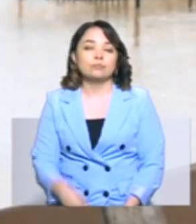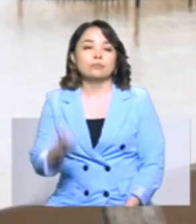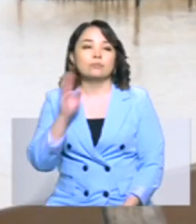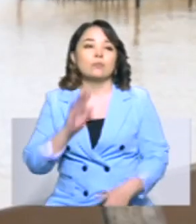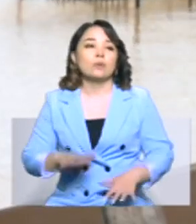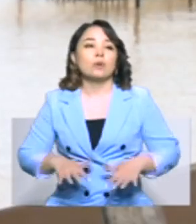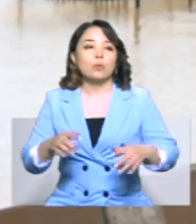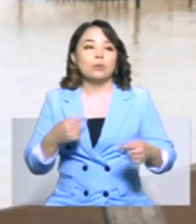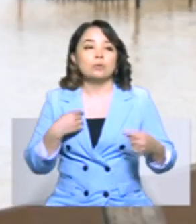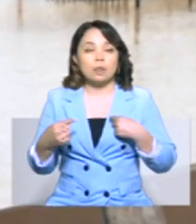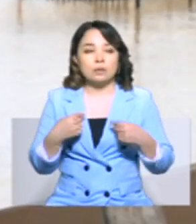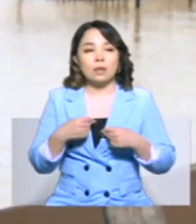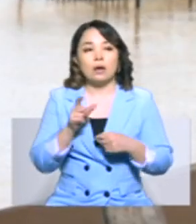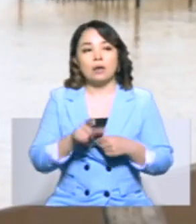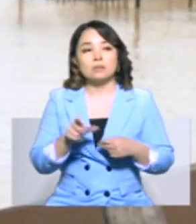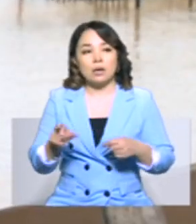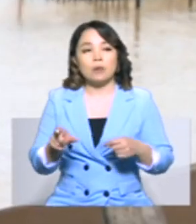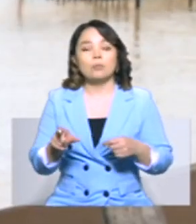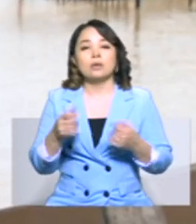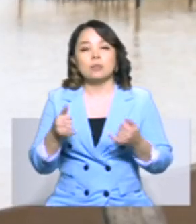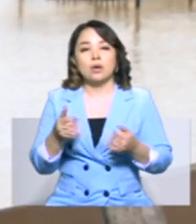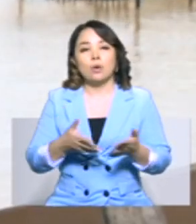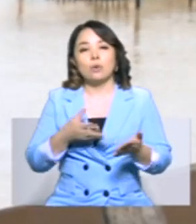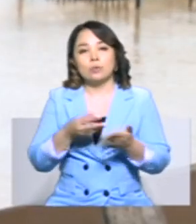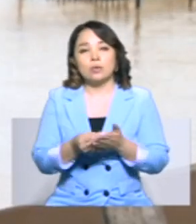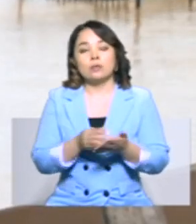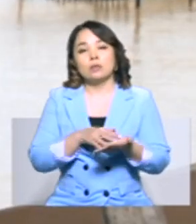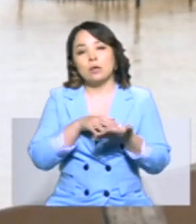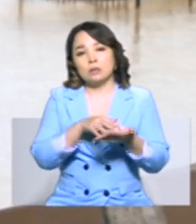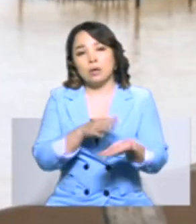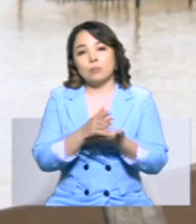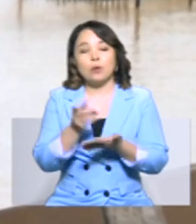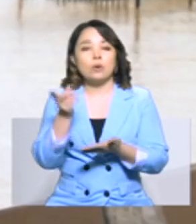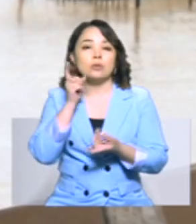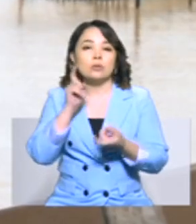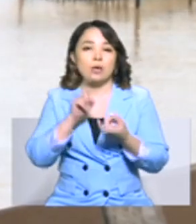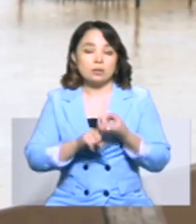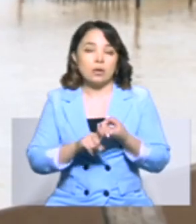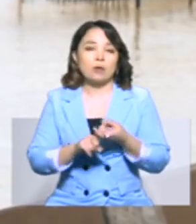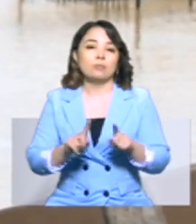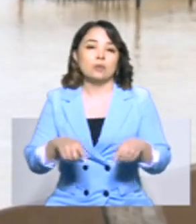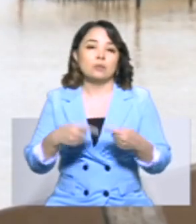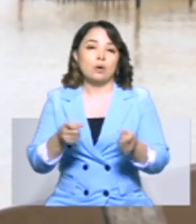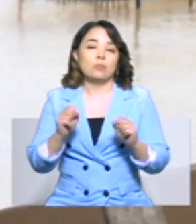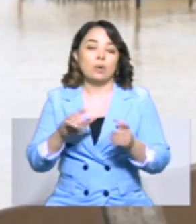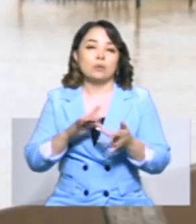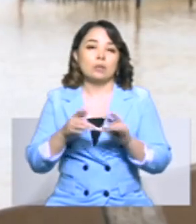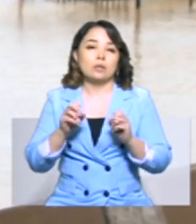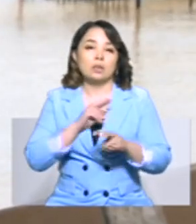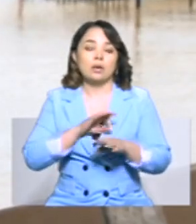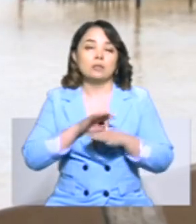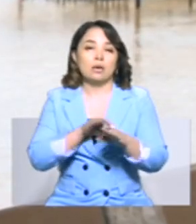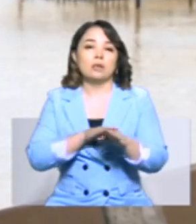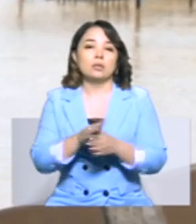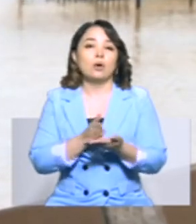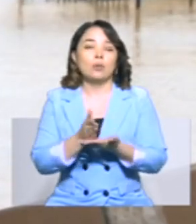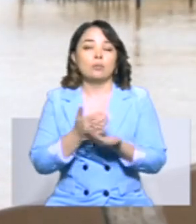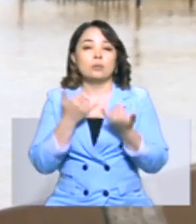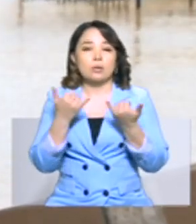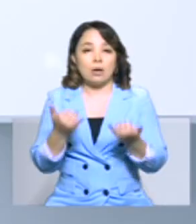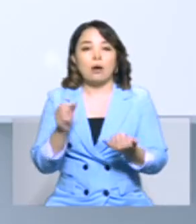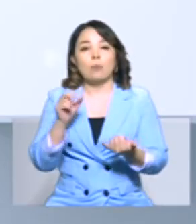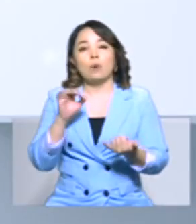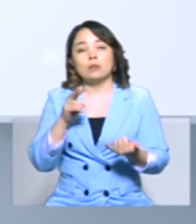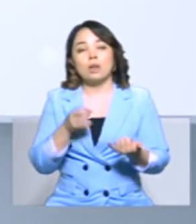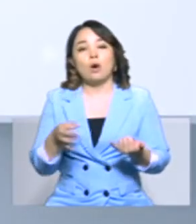су тасқынынан зардап шеккен азаматтар өтемақыға өтінішті ұялы телефон арқылы бере алады. Онлайн қызметтің көмегіне әзірге